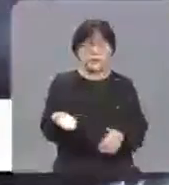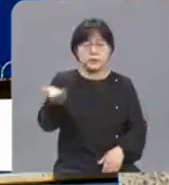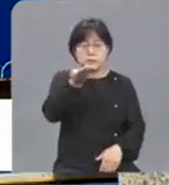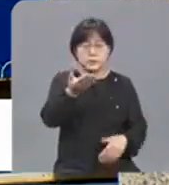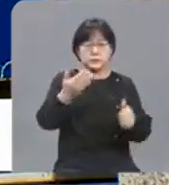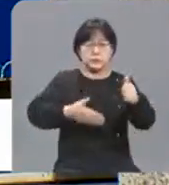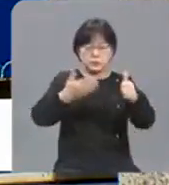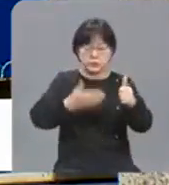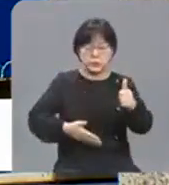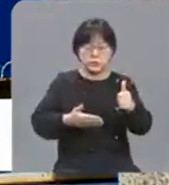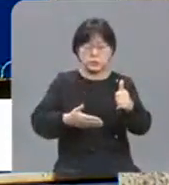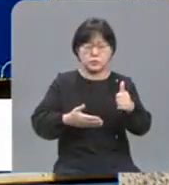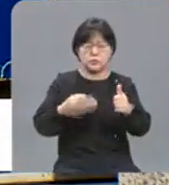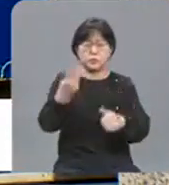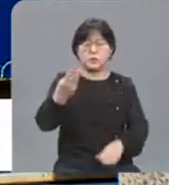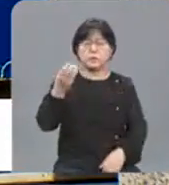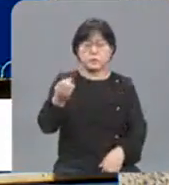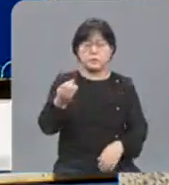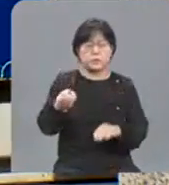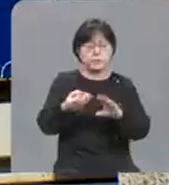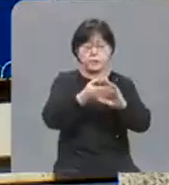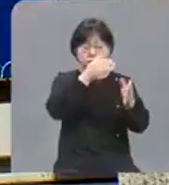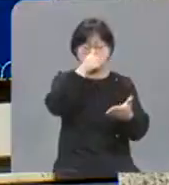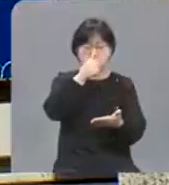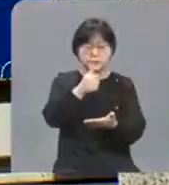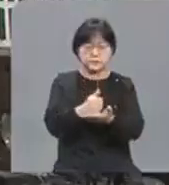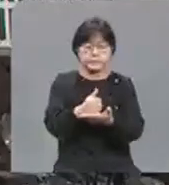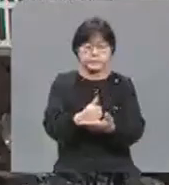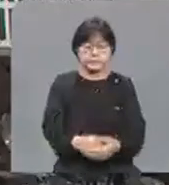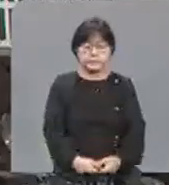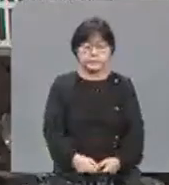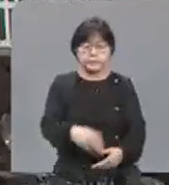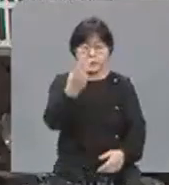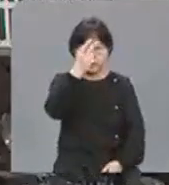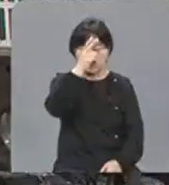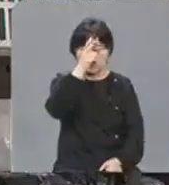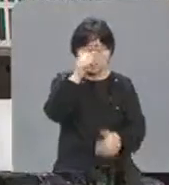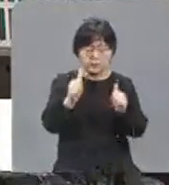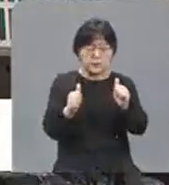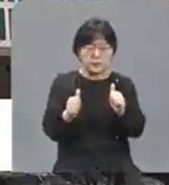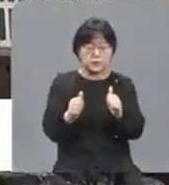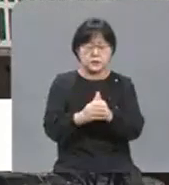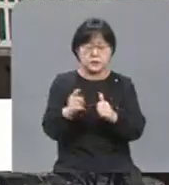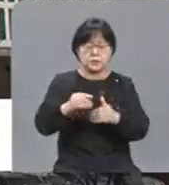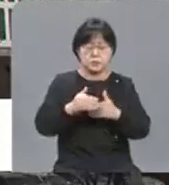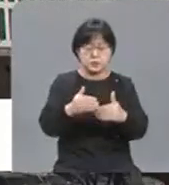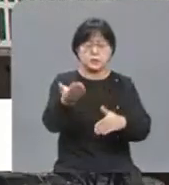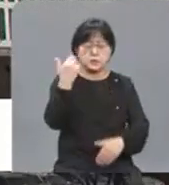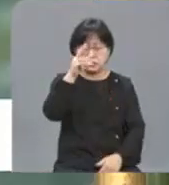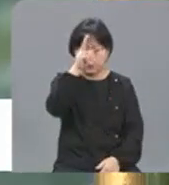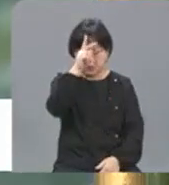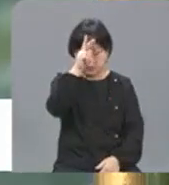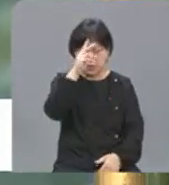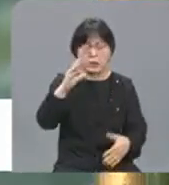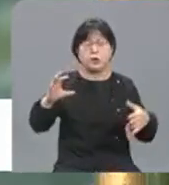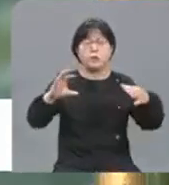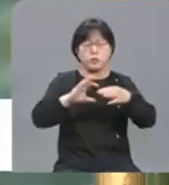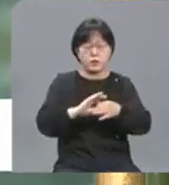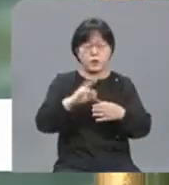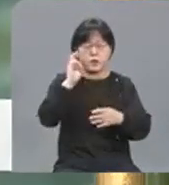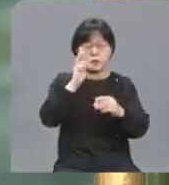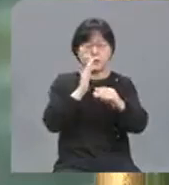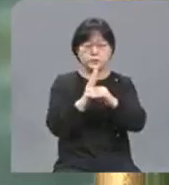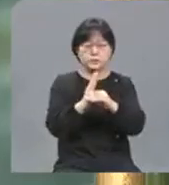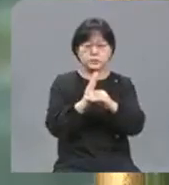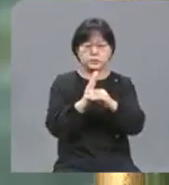함께 윗선에 3천만 원을 건낸 혐의를 받고 있습니다 검찰은이 과정에서 전직 경찰관들이 연루된 것으로 보고